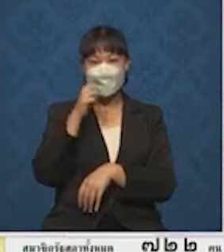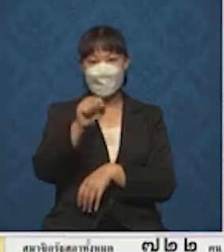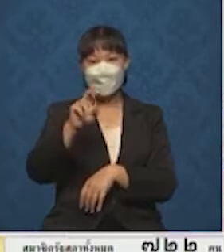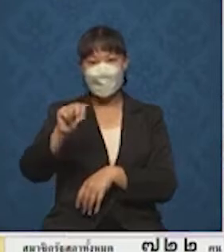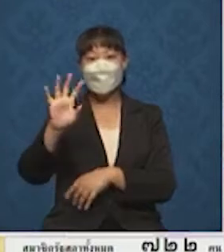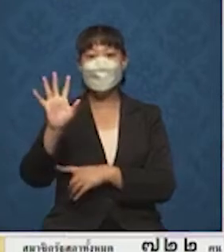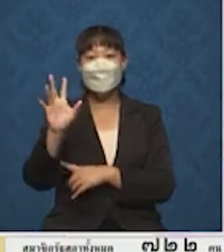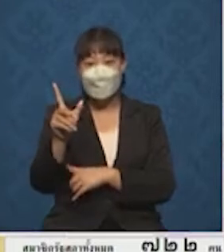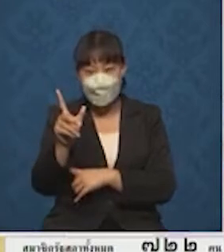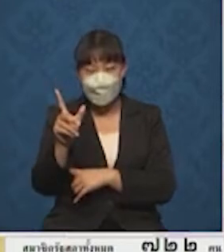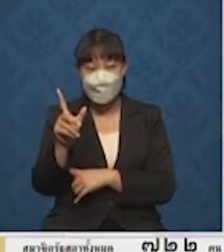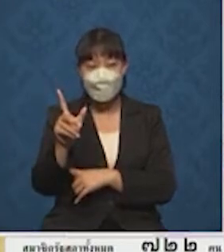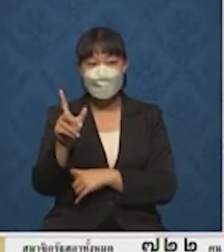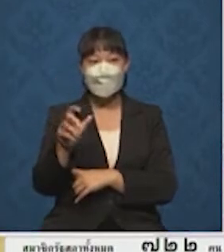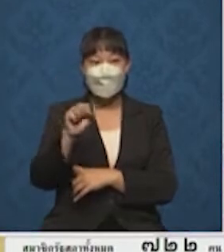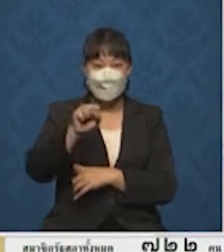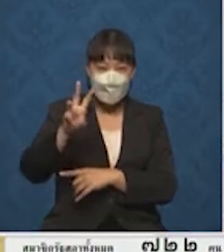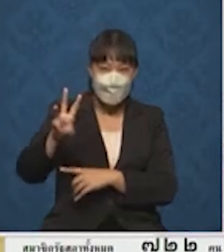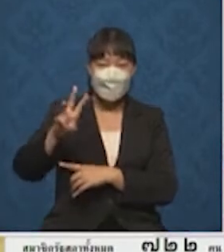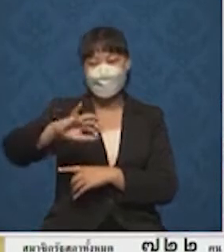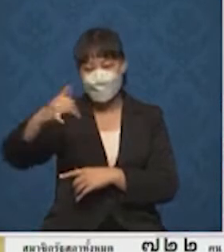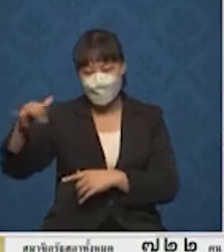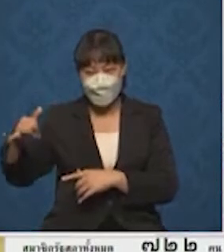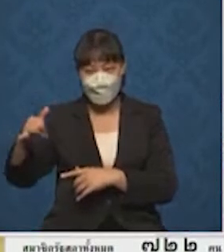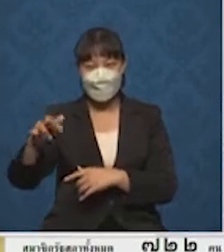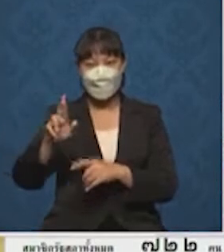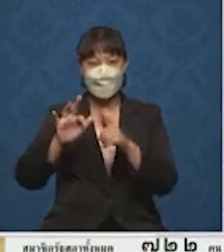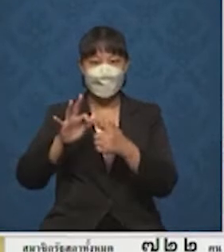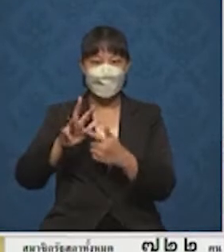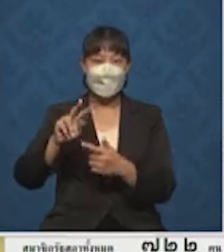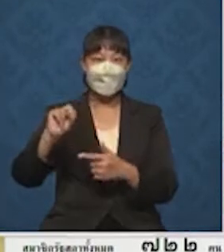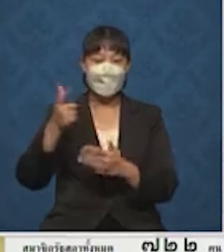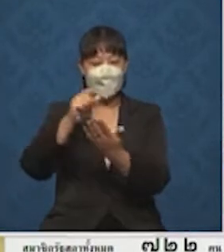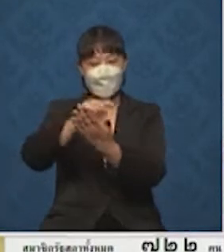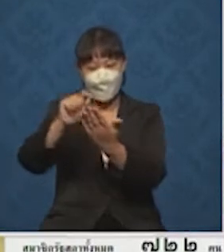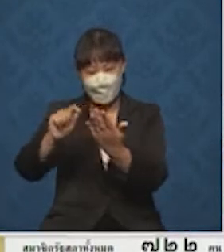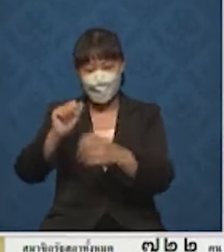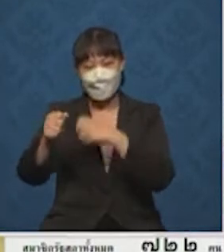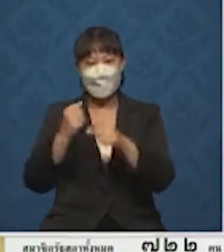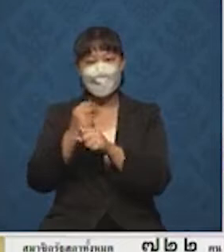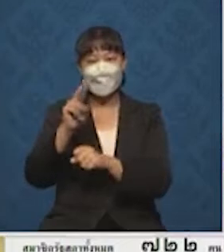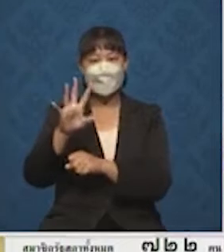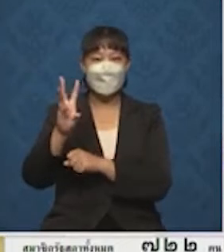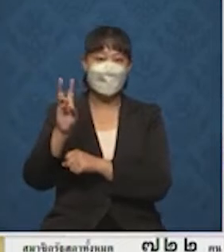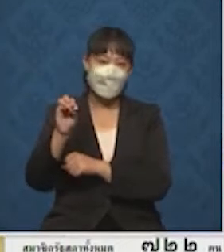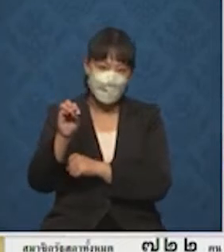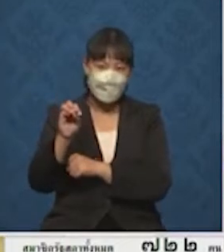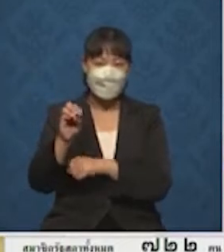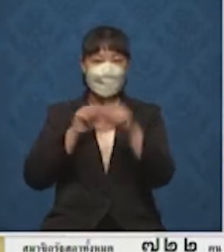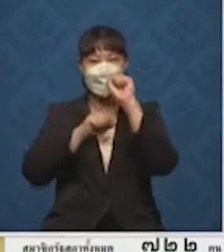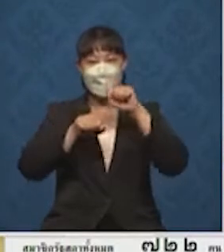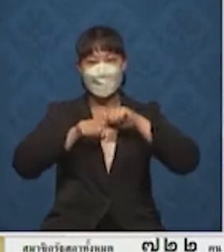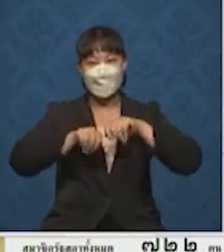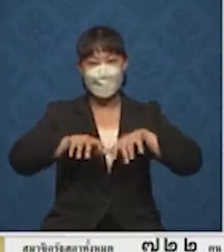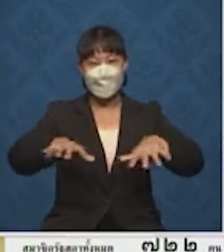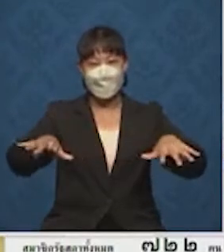อแล้วกันะอาจจะมีสอวอรบัคนล่างนั้นเมื่ปี 2560 ได้ประกาศในราจจตจาครั้งแร